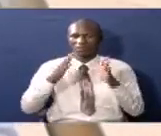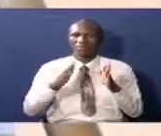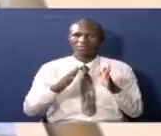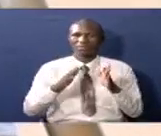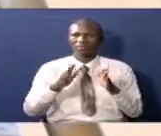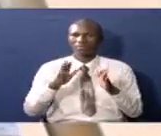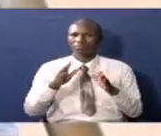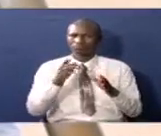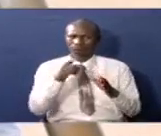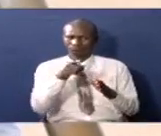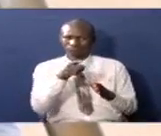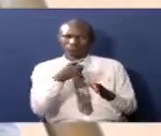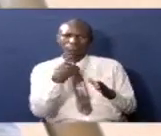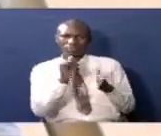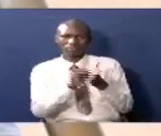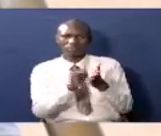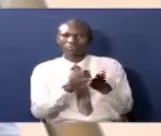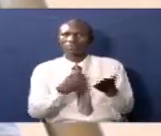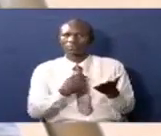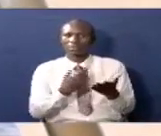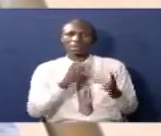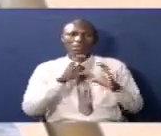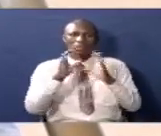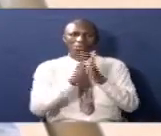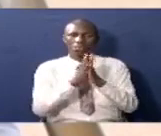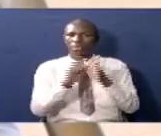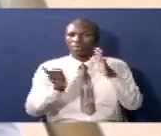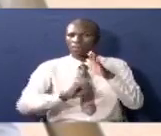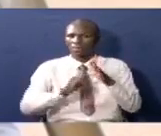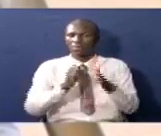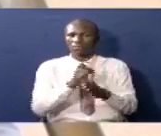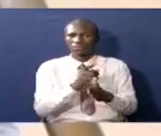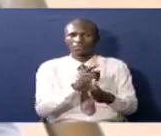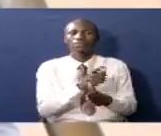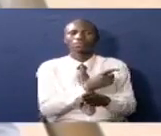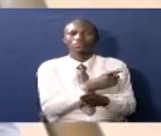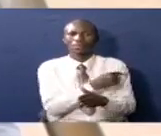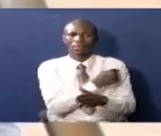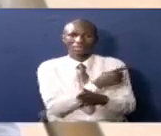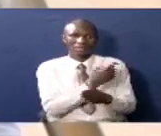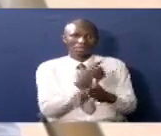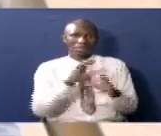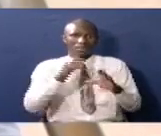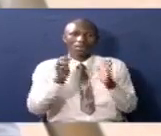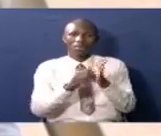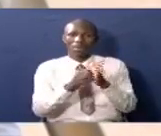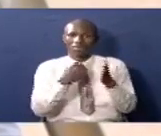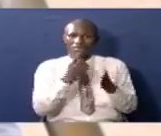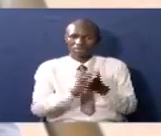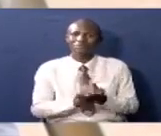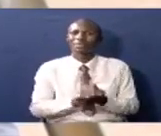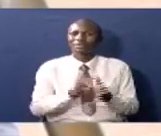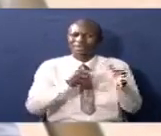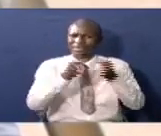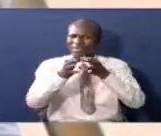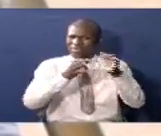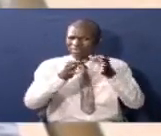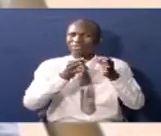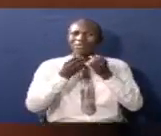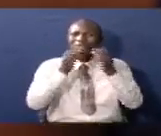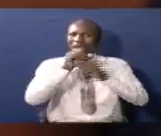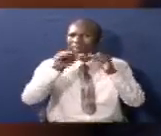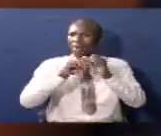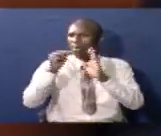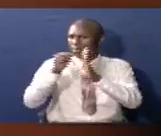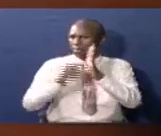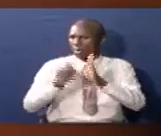Na kwena nanda Dauglas Musyoka ula niona nena nisie na muvia uiti na uimuamu ivaka undini ea Masako ni waelesi ya mauvo ma Mumu